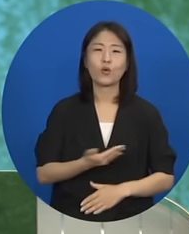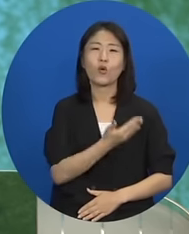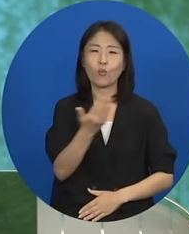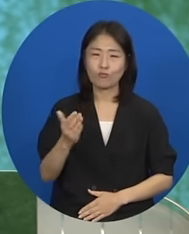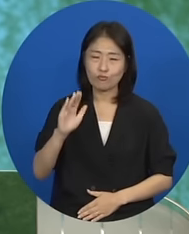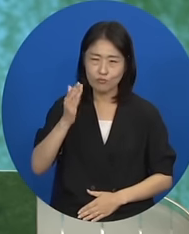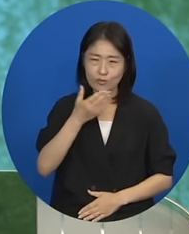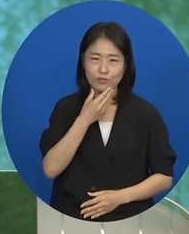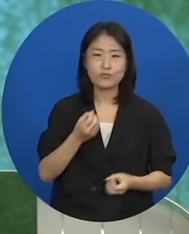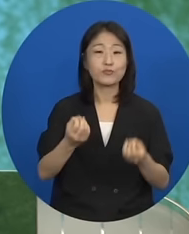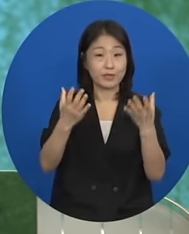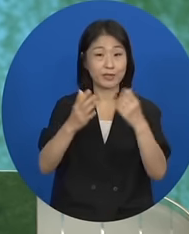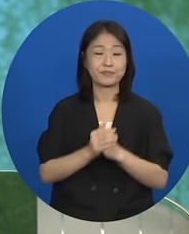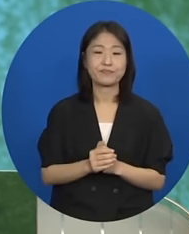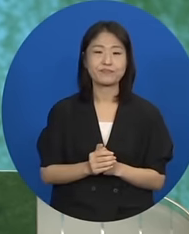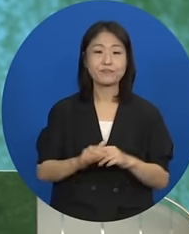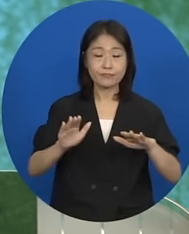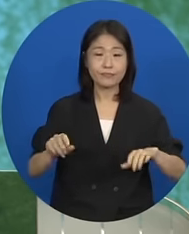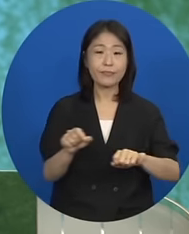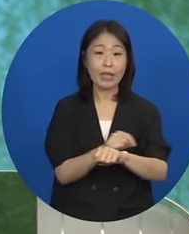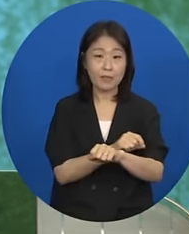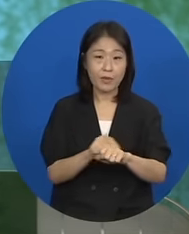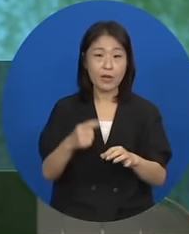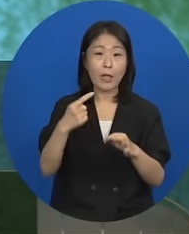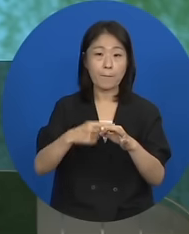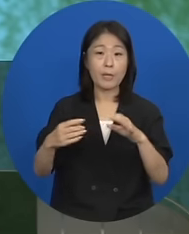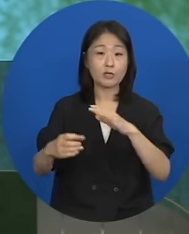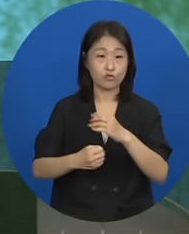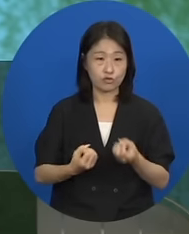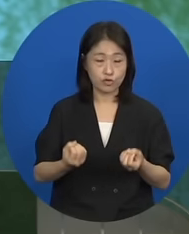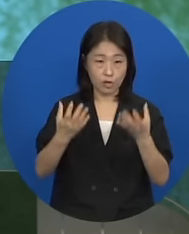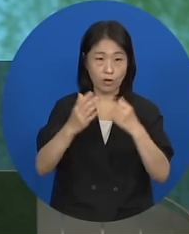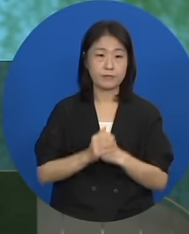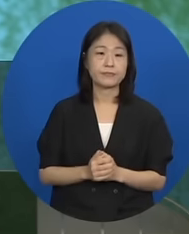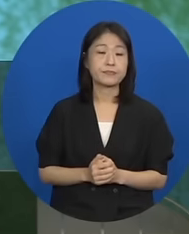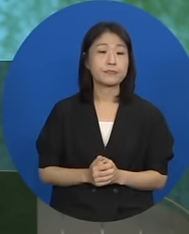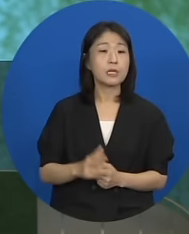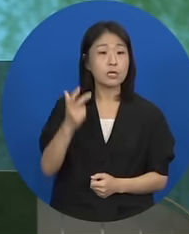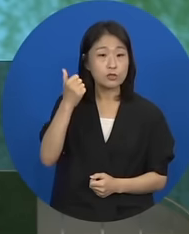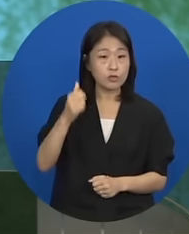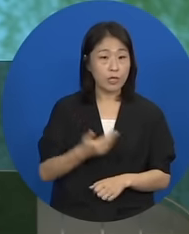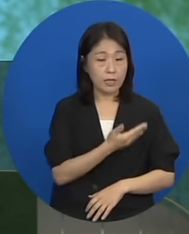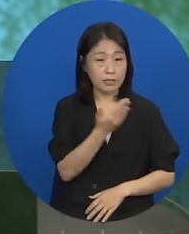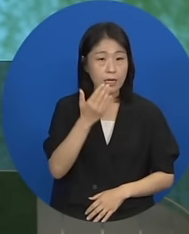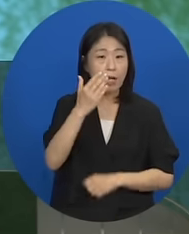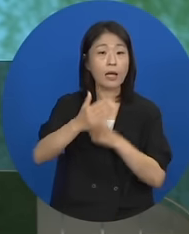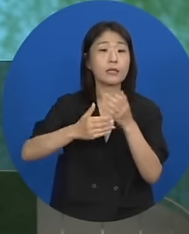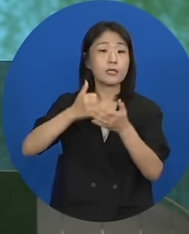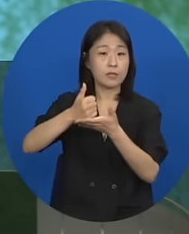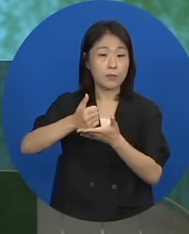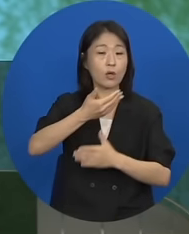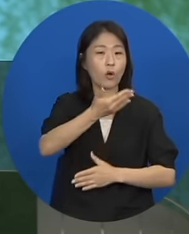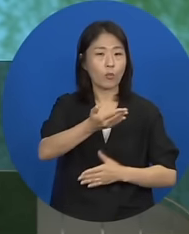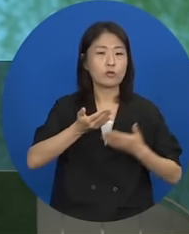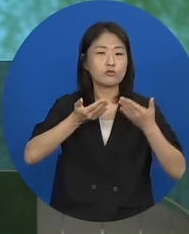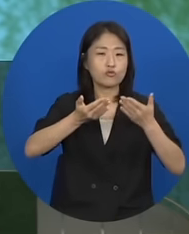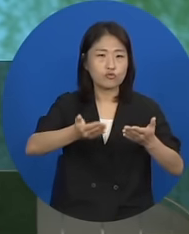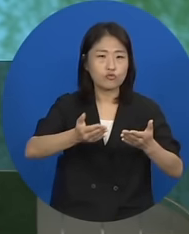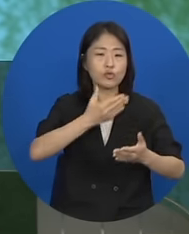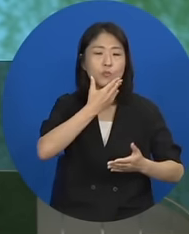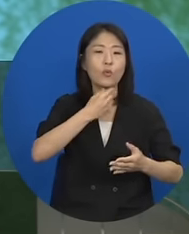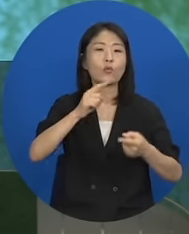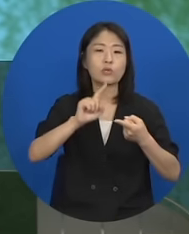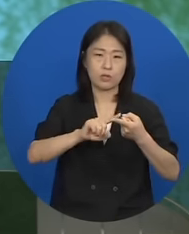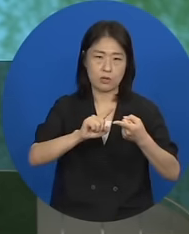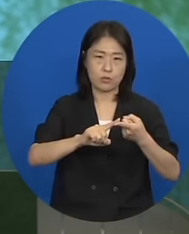오늘 이제 맥추절을 보겠는데 오늘 10절 말씀에 보면 주 당신들의 하나님이 당신들에게 주신 복을 따라라 되어 있습니다 하나님이 우리에게